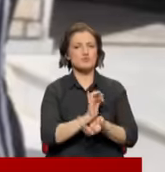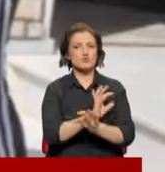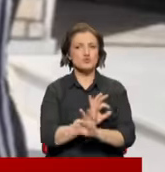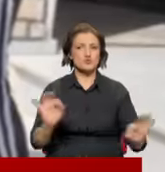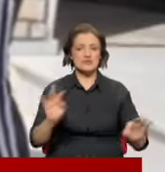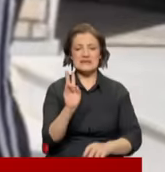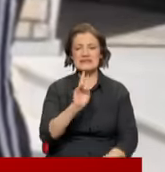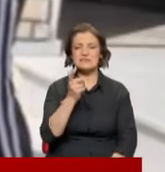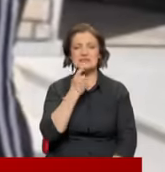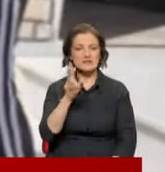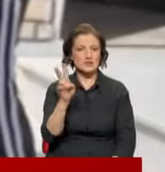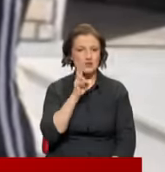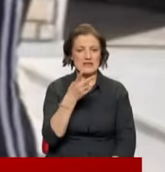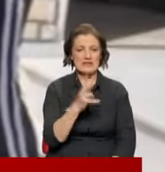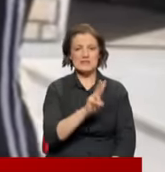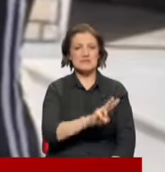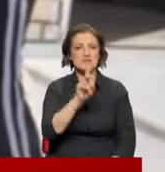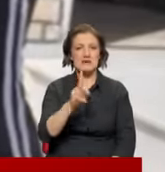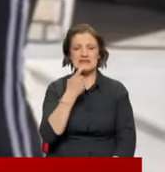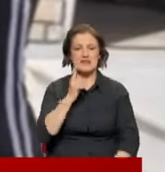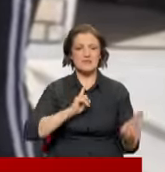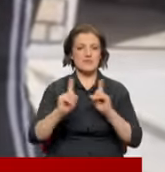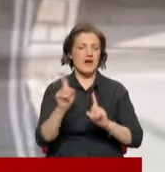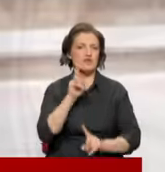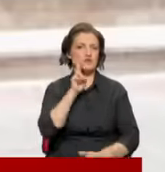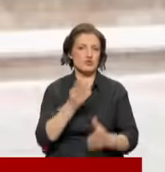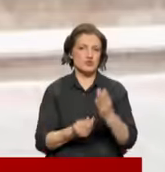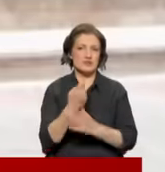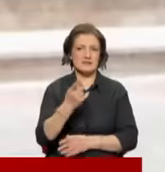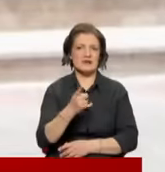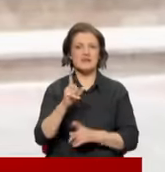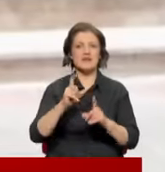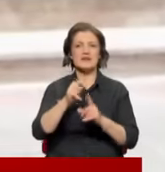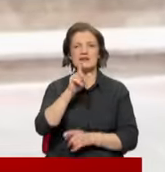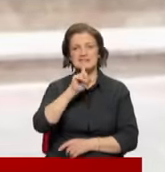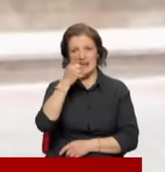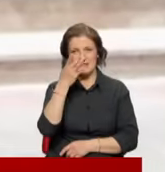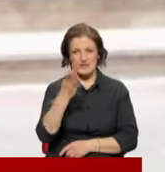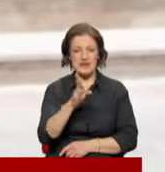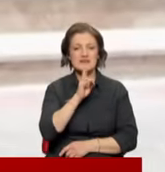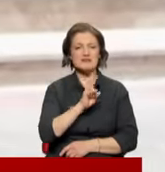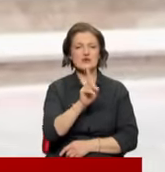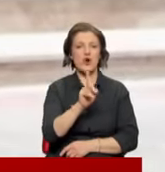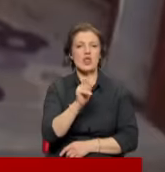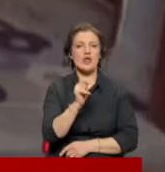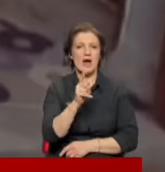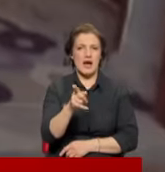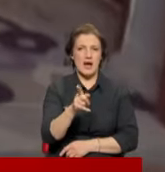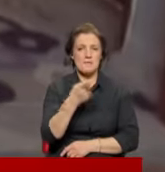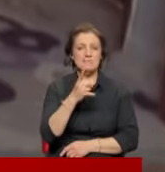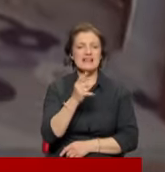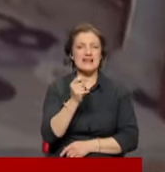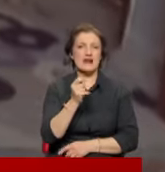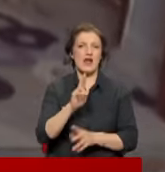tutuksuzdu. 20 yılın sonunda 2021'de dava sonuçlandı. Demir Polat'a sadece 210 lira maddi, 1000